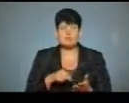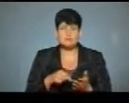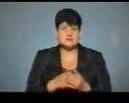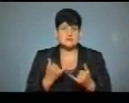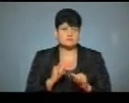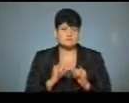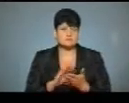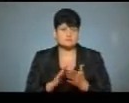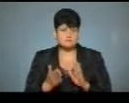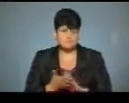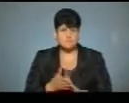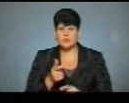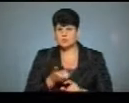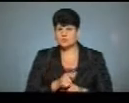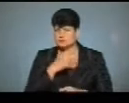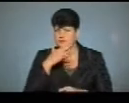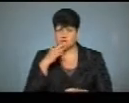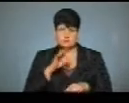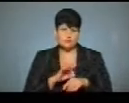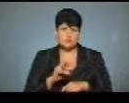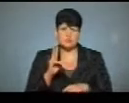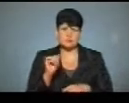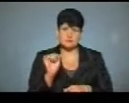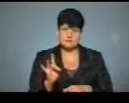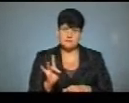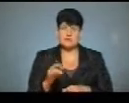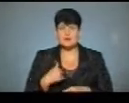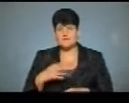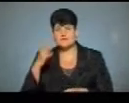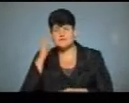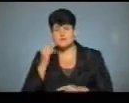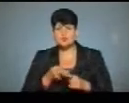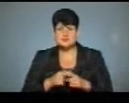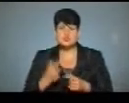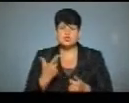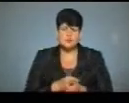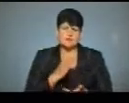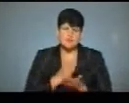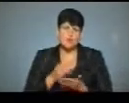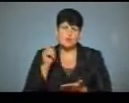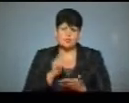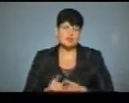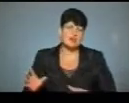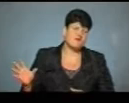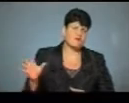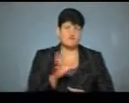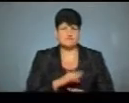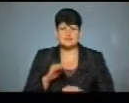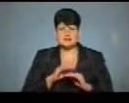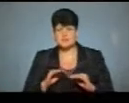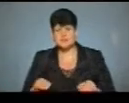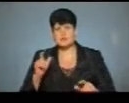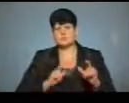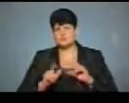неблагополучна ситуація, дуже багато захворювань саме кору. І я вважаю, що такі щеплення є обов'язковими для всіх, і для учнів, і для